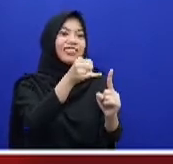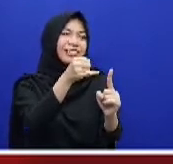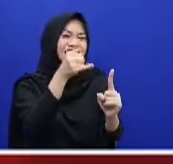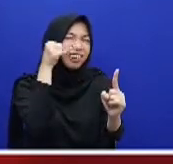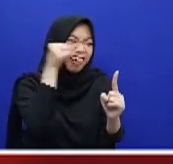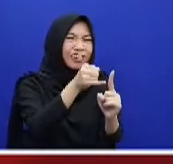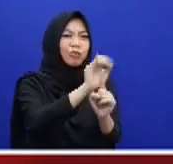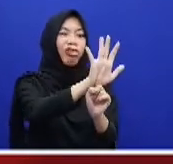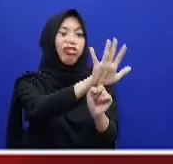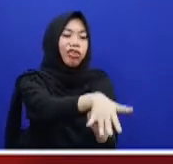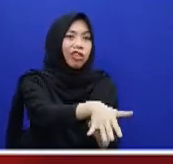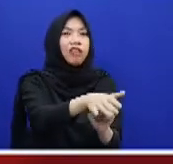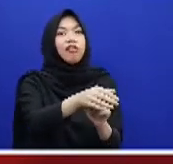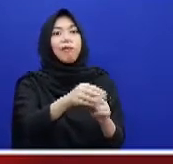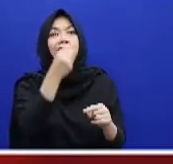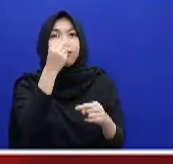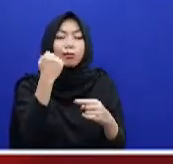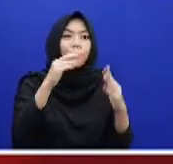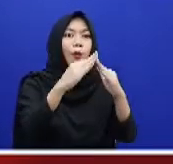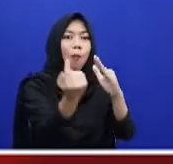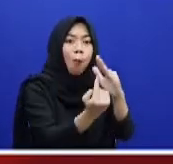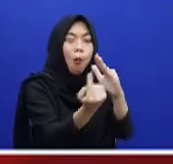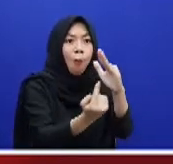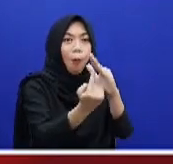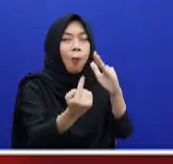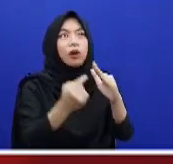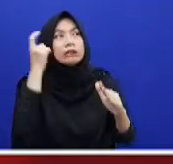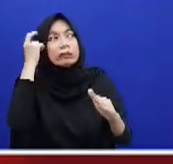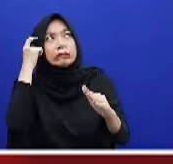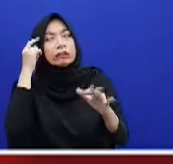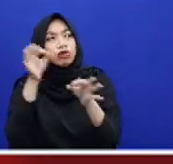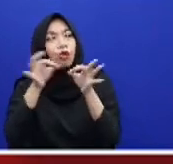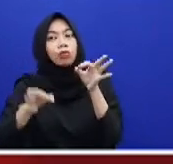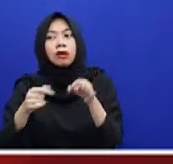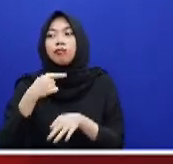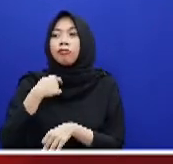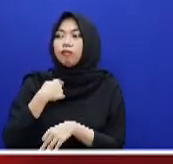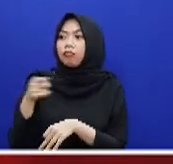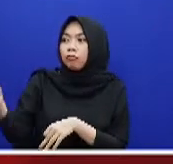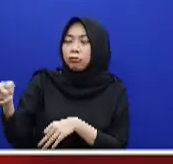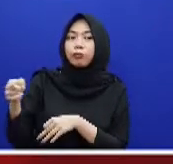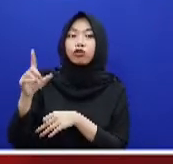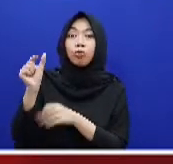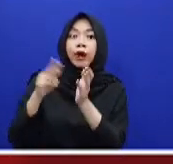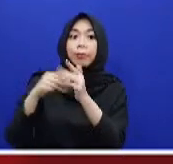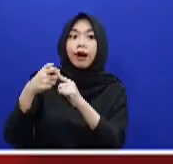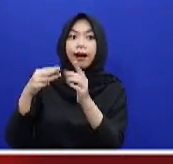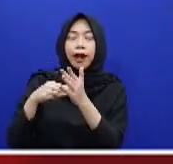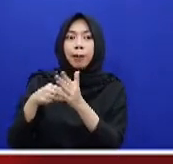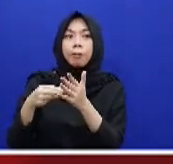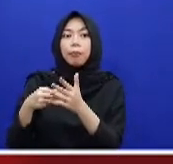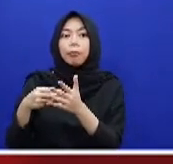jadi nggak bisa kemana-mana di itu saya coba cari solusi kepada penduduk kita bikin gerakan kau bisa port berapa sayap